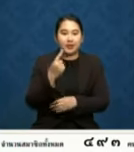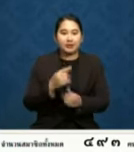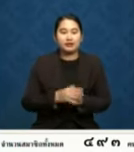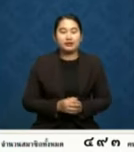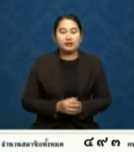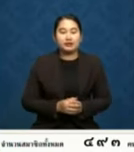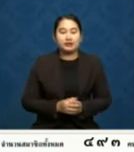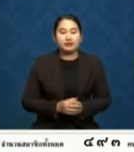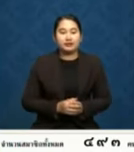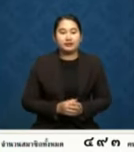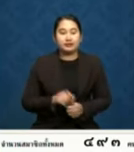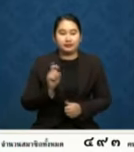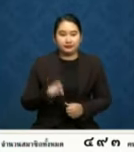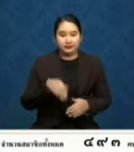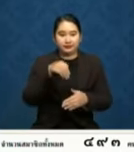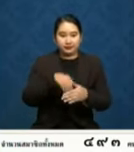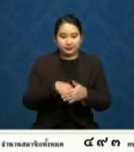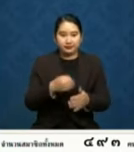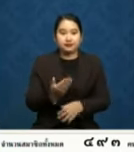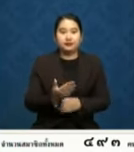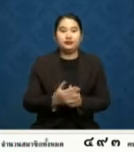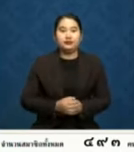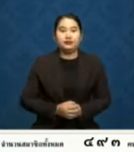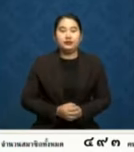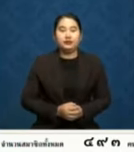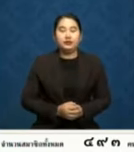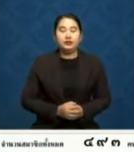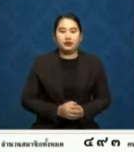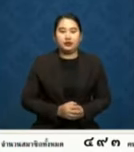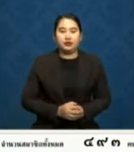สมาชิกกดปุ่มแสดงตนเลยครับ